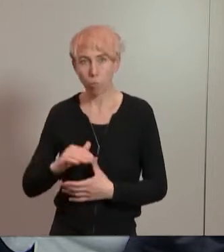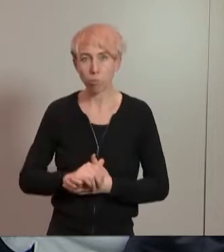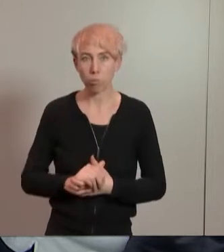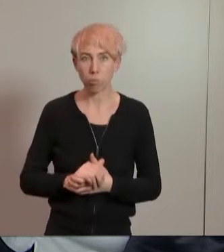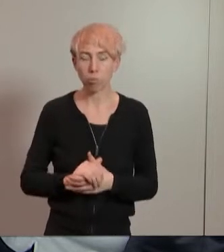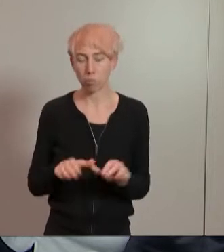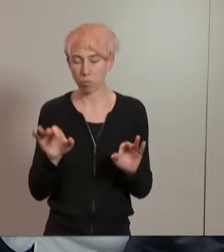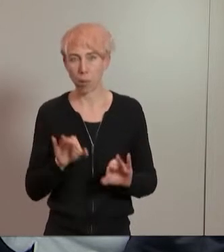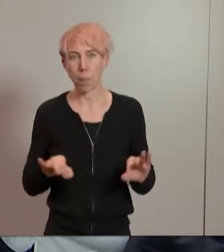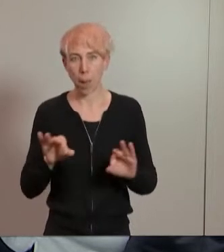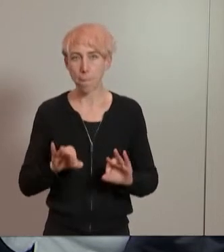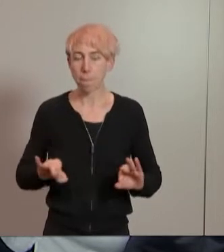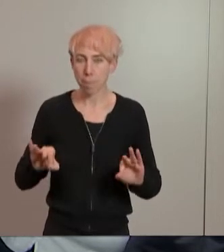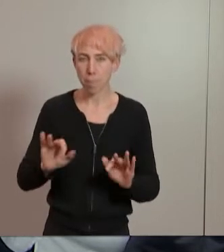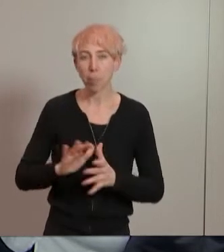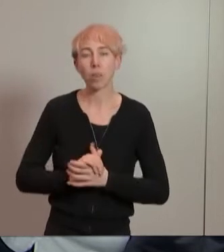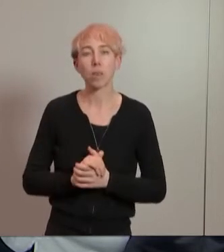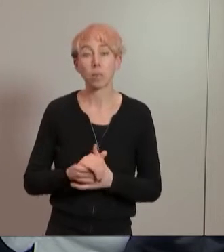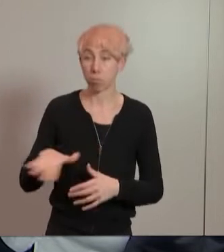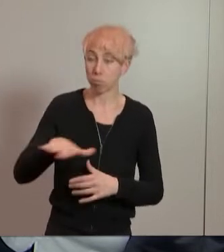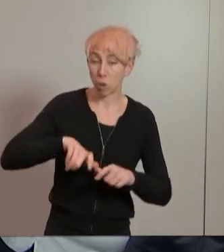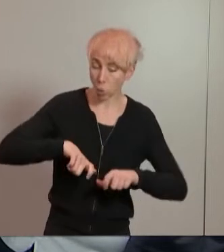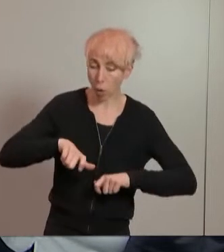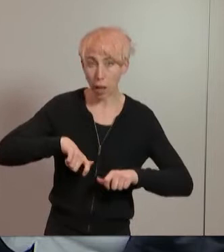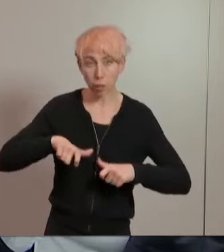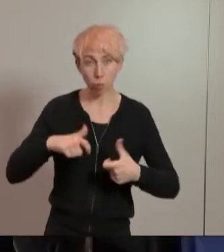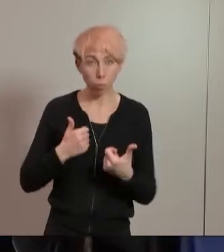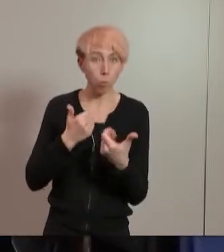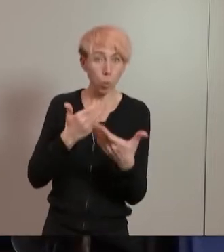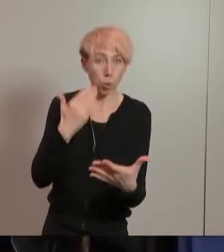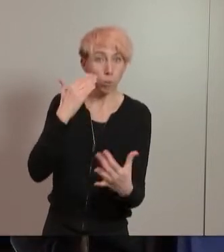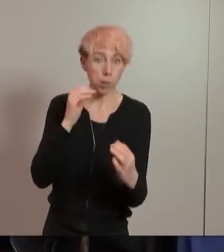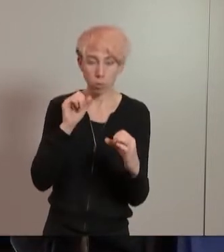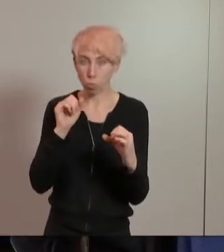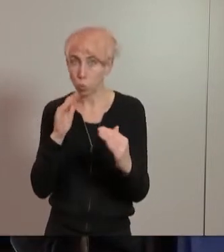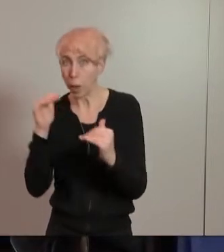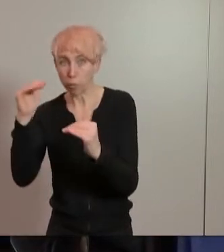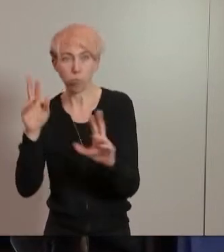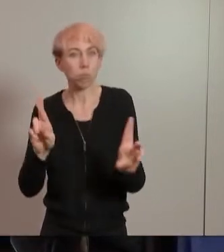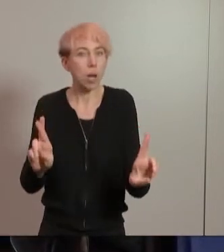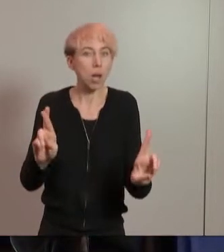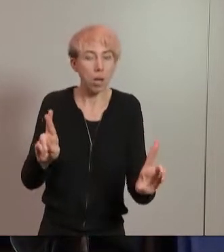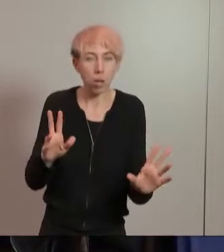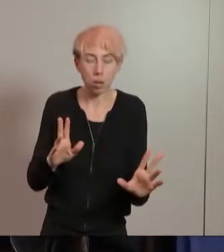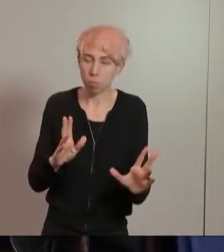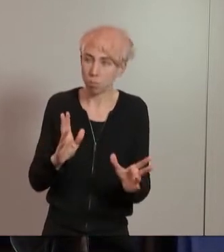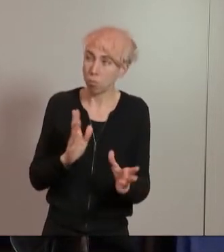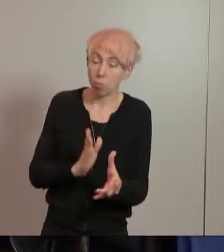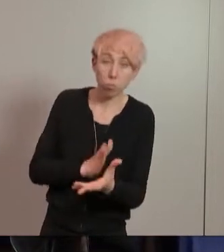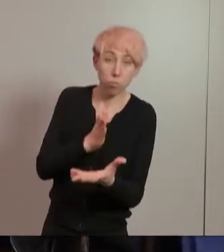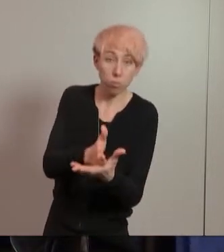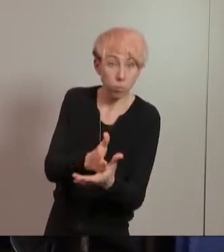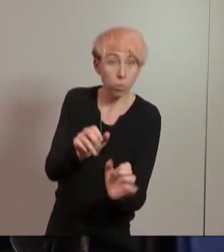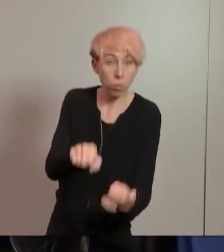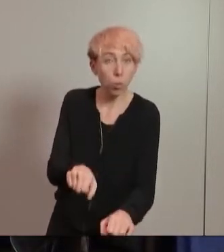Non. Non. Donc, mes chers collègues, je vous propose, si vous le souhaitez, j'espère, intervenir